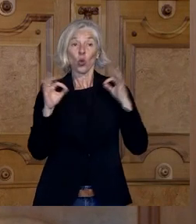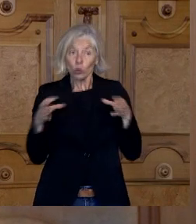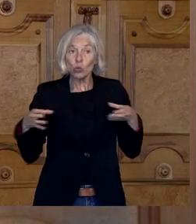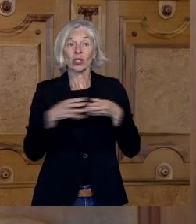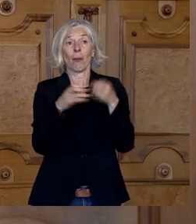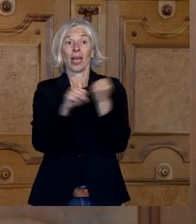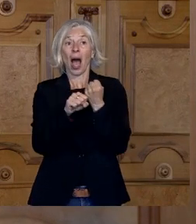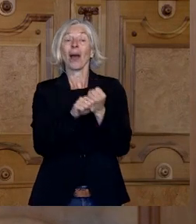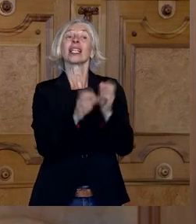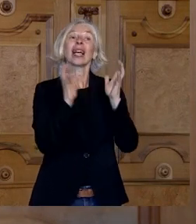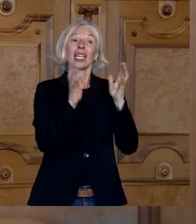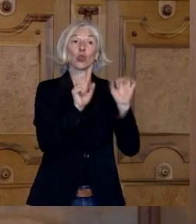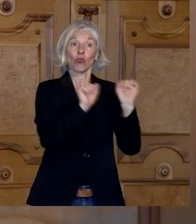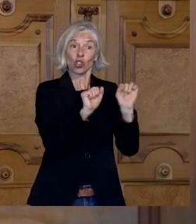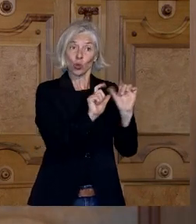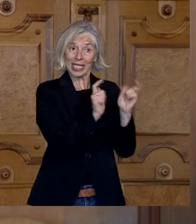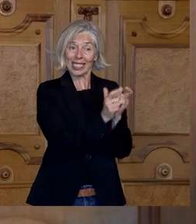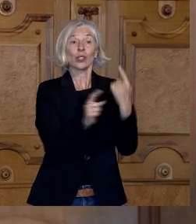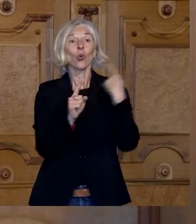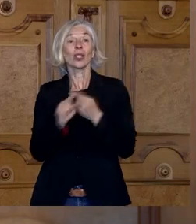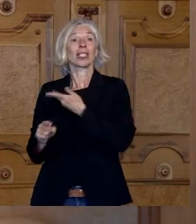Katastrophenschutz angegangen sind.